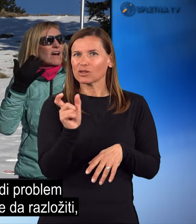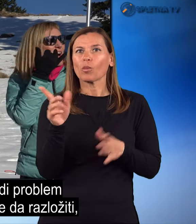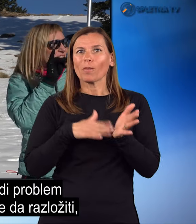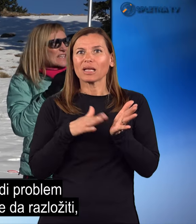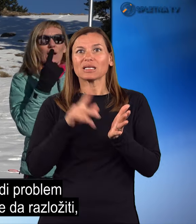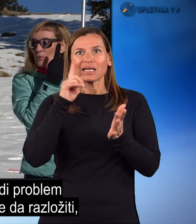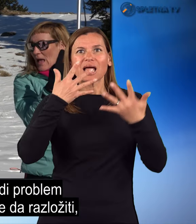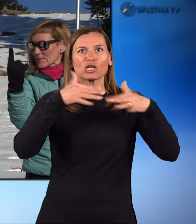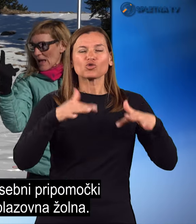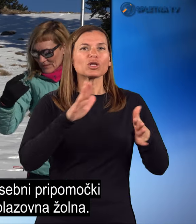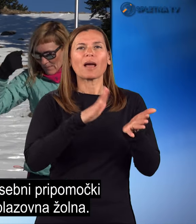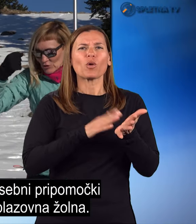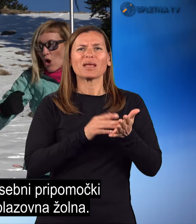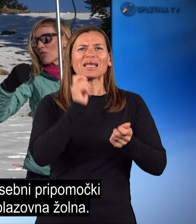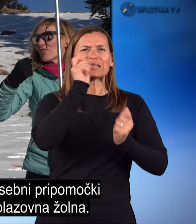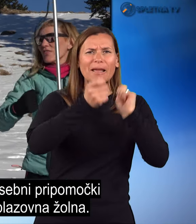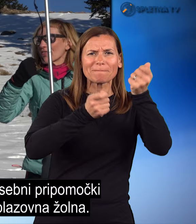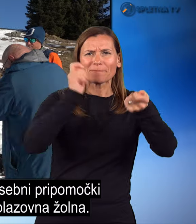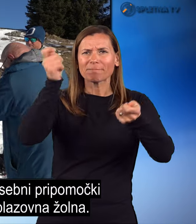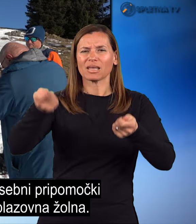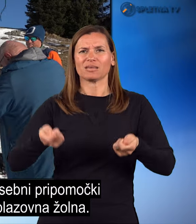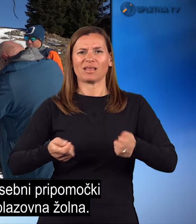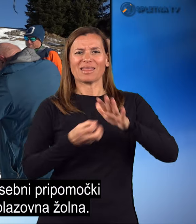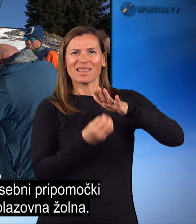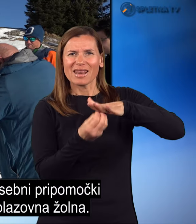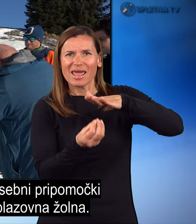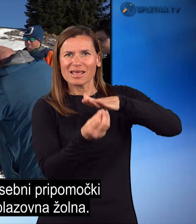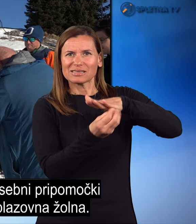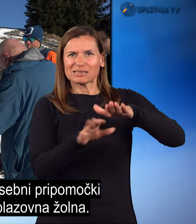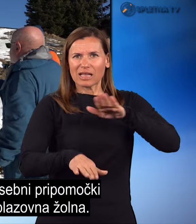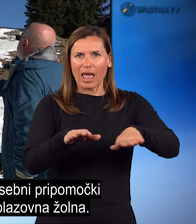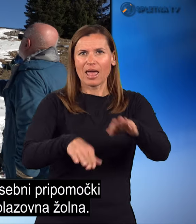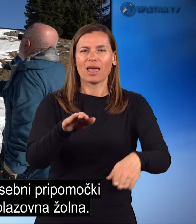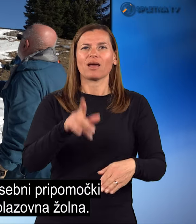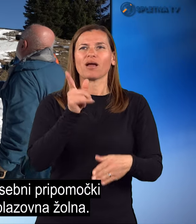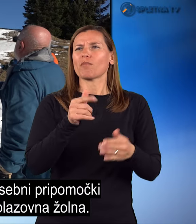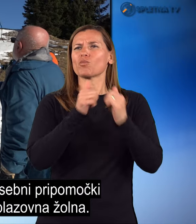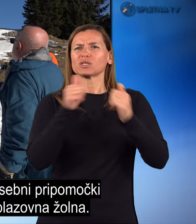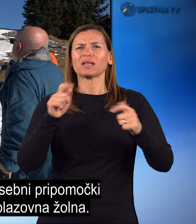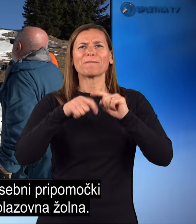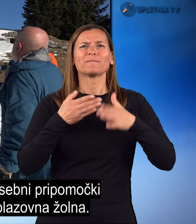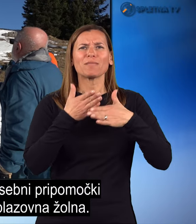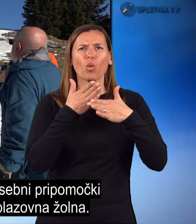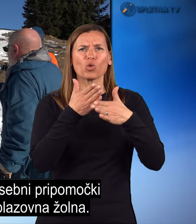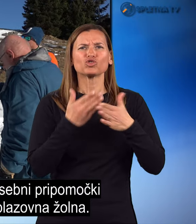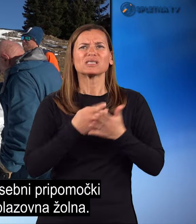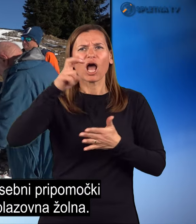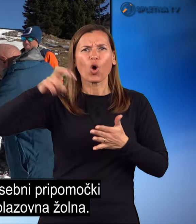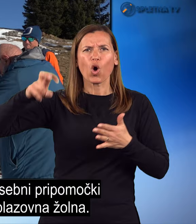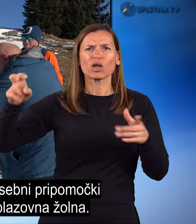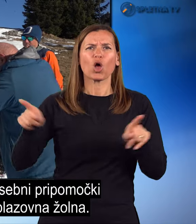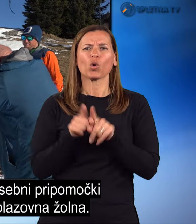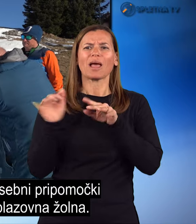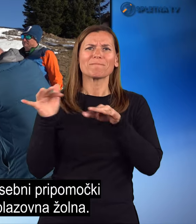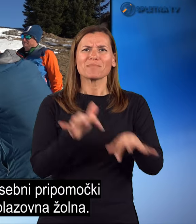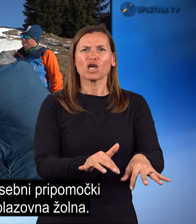zna obrazložiti, kaj so cepin, dereze in neke posebni pripomočki za hoj v gorah, kot so plazovna